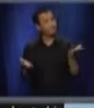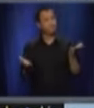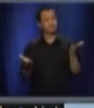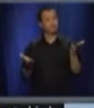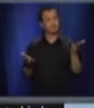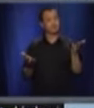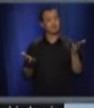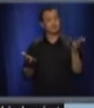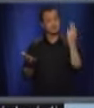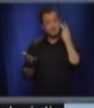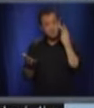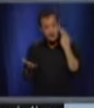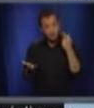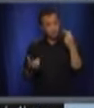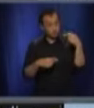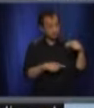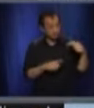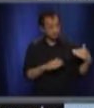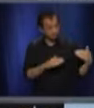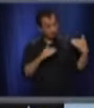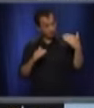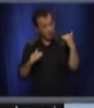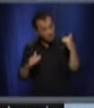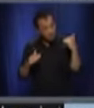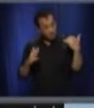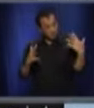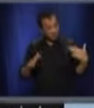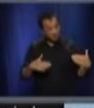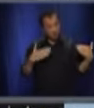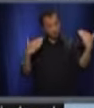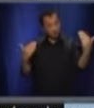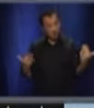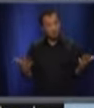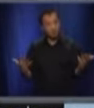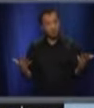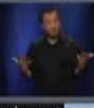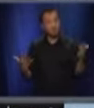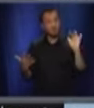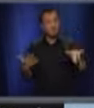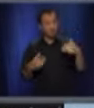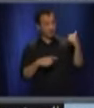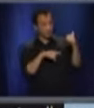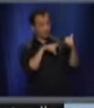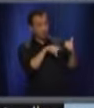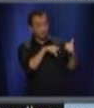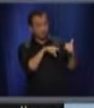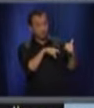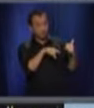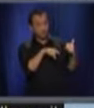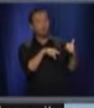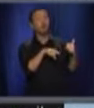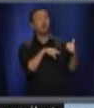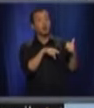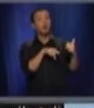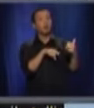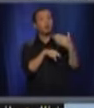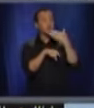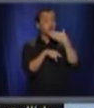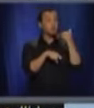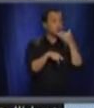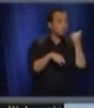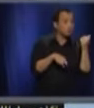des régions passer du vert au jaune et nous voyons certaines de ces régions